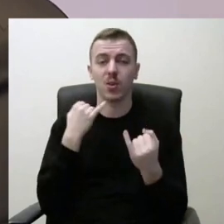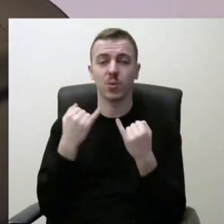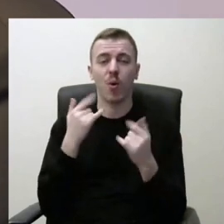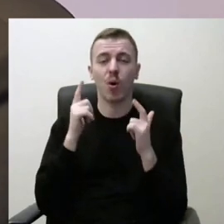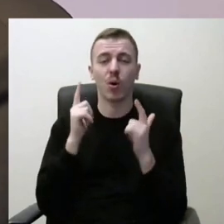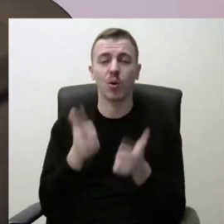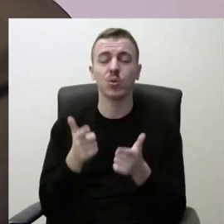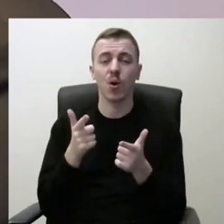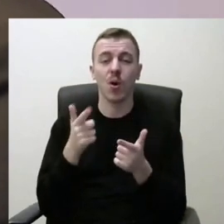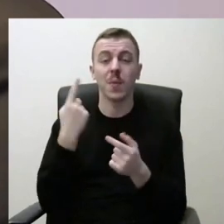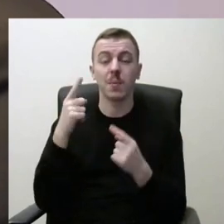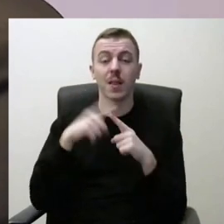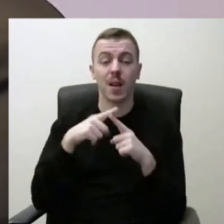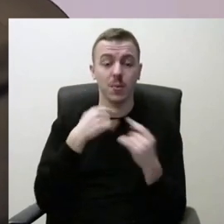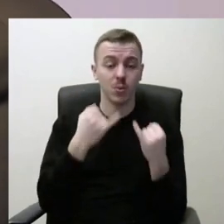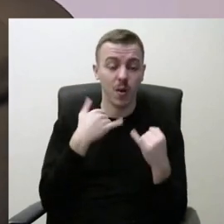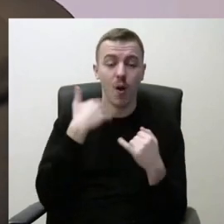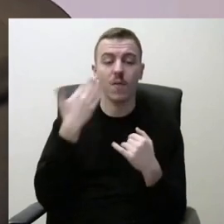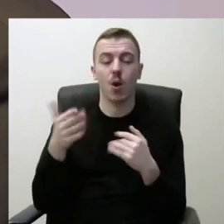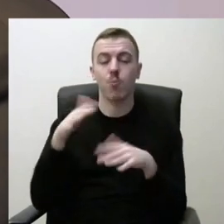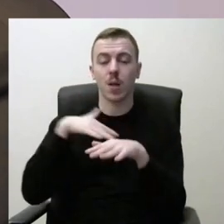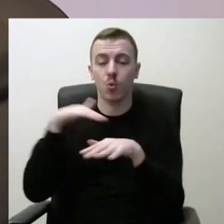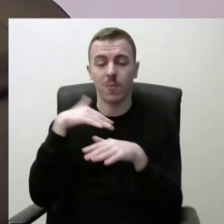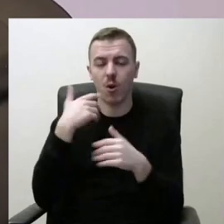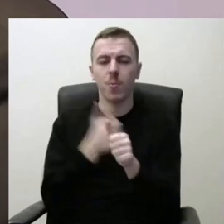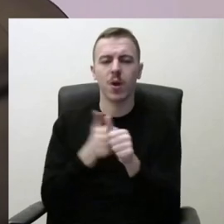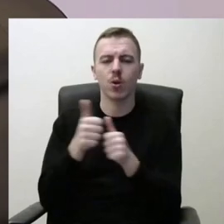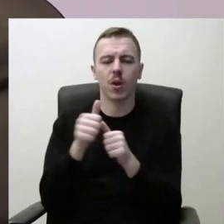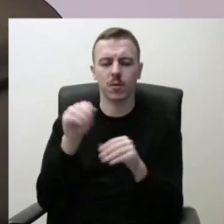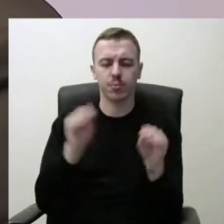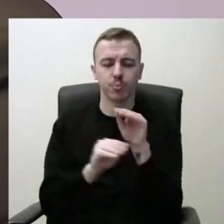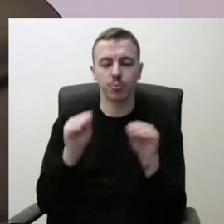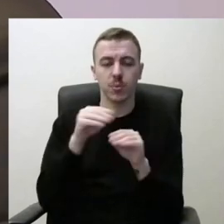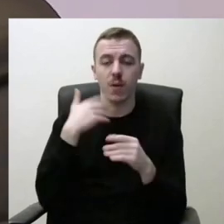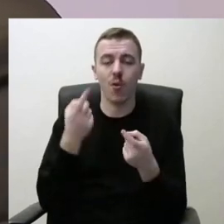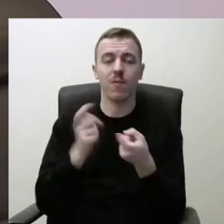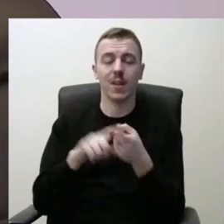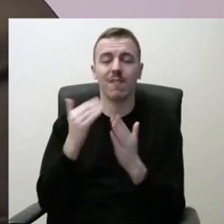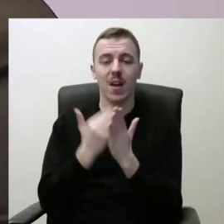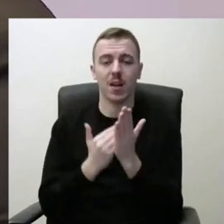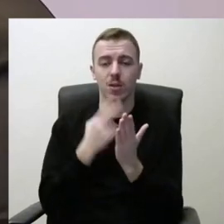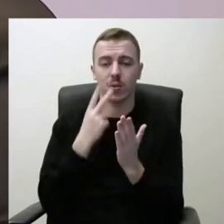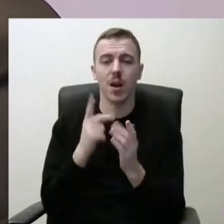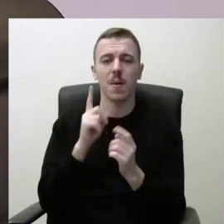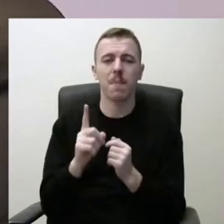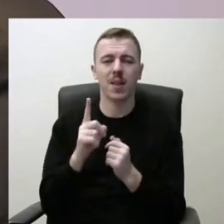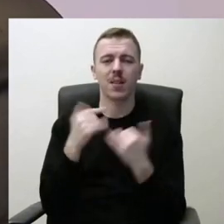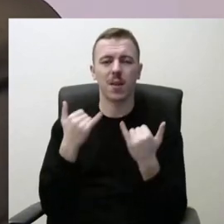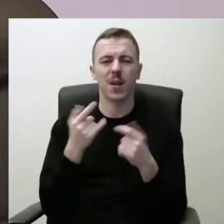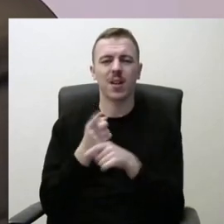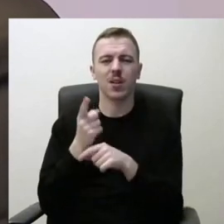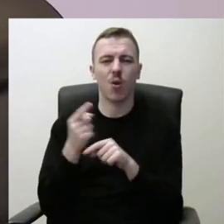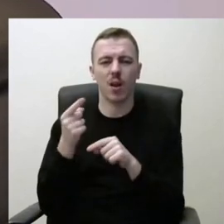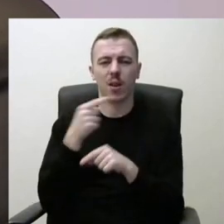Pirma, tarybų susikalbė, paskui su bendruomenėm, sudėlioja prioritetus ir eini pagal tą tvarką. Bet kolegos, šiandien kritikuodami vien